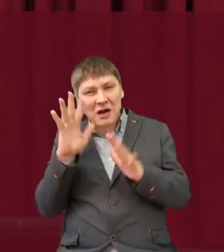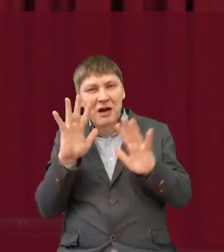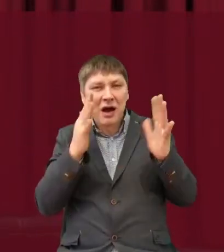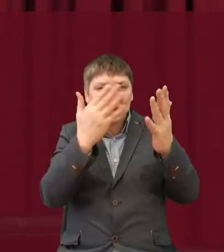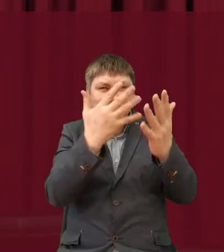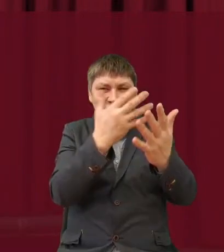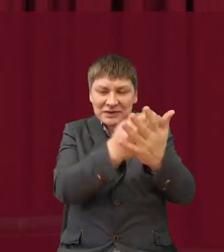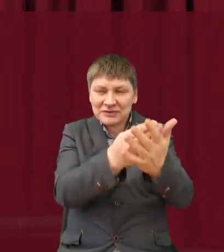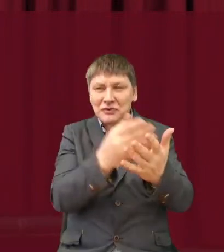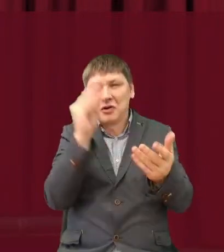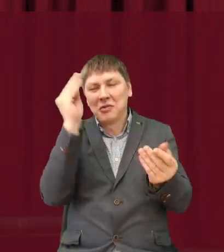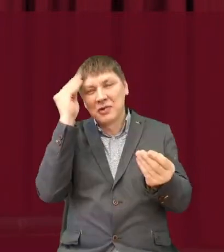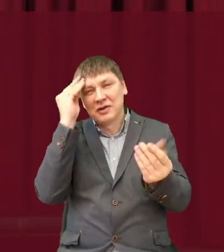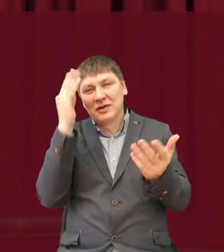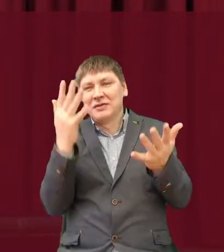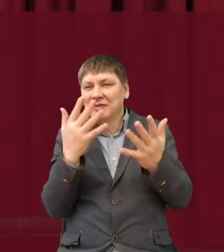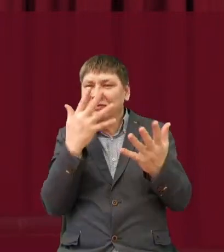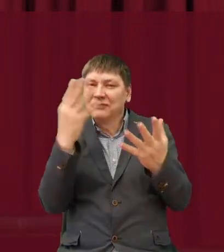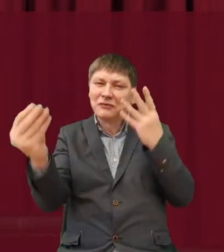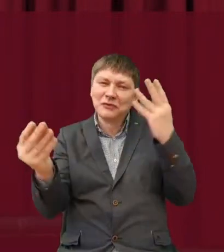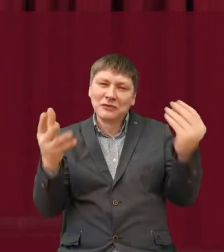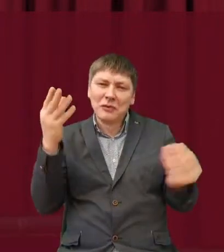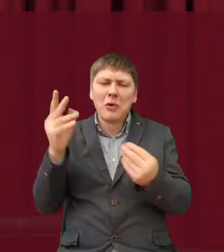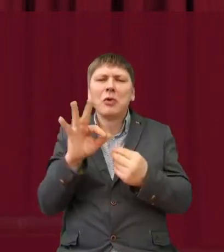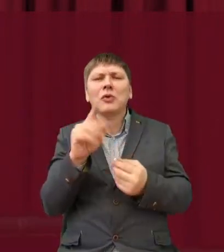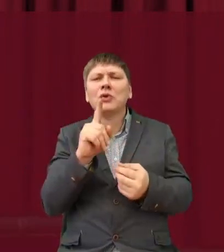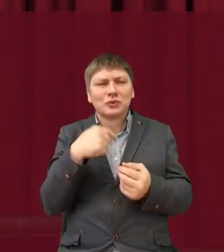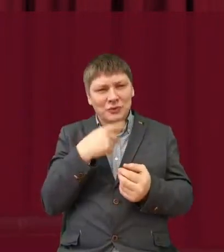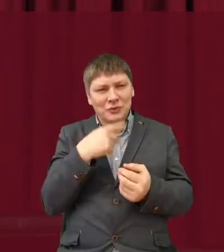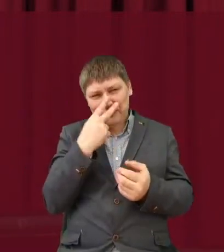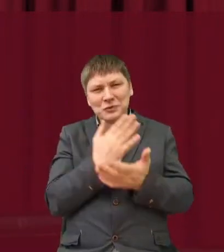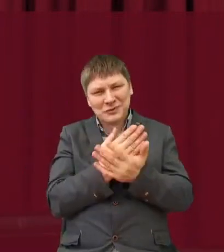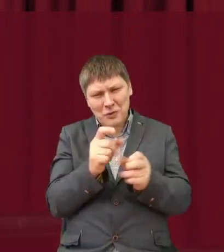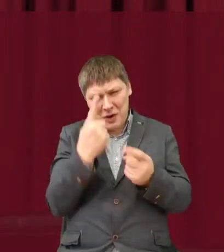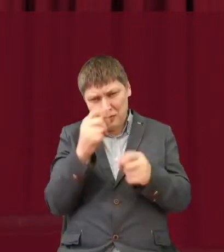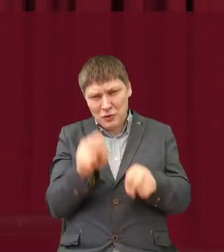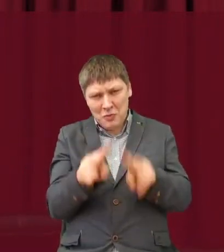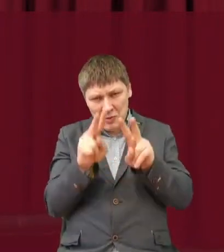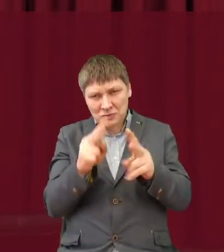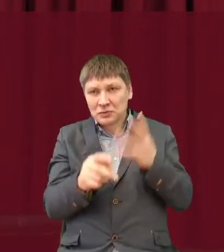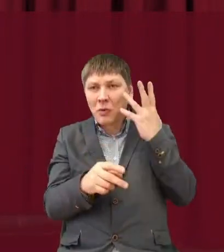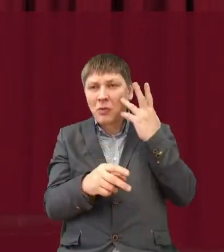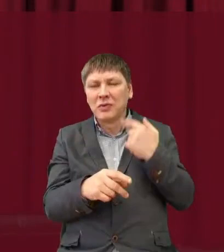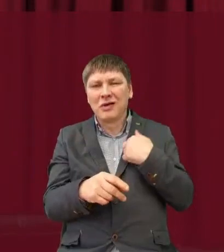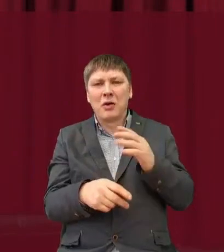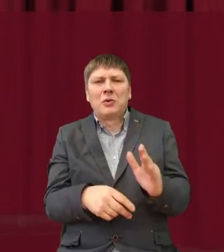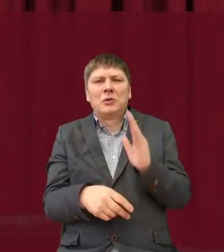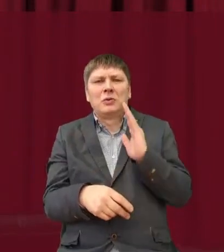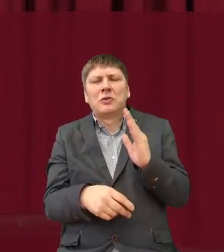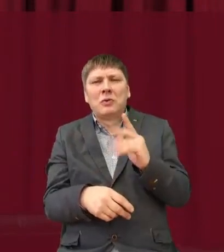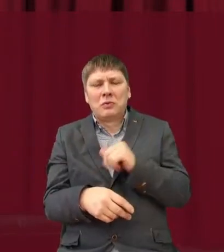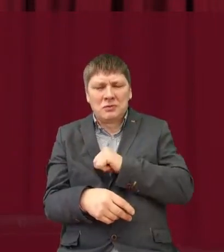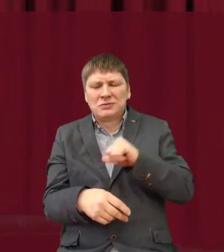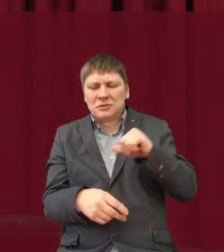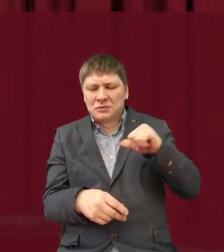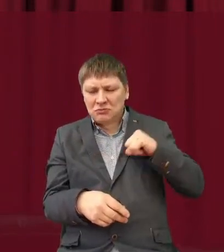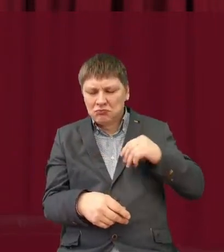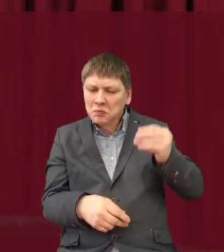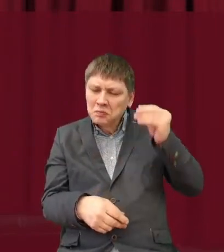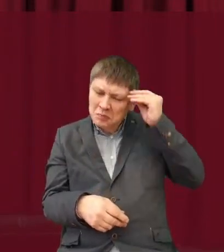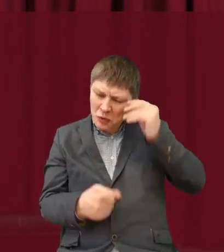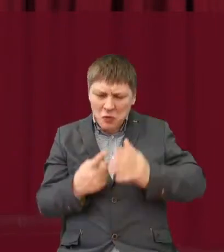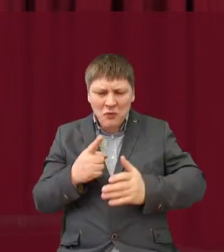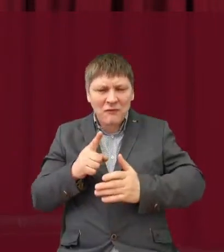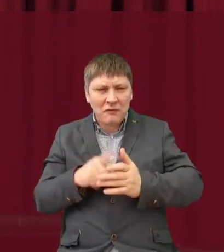харизматической церкви свое Знаете в чем я вижу опасность когда мы становимся настолько само праведный настолько